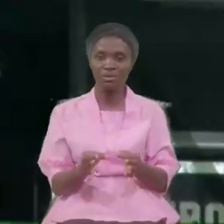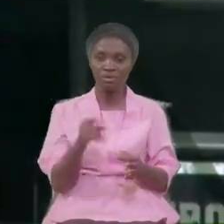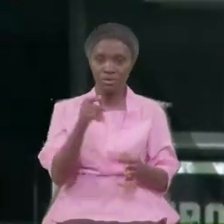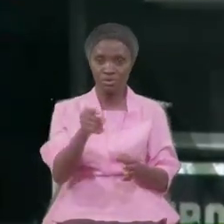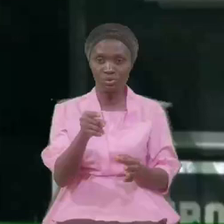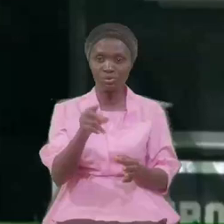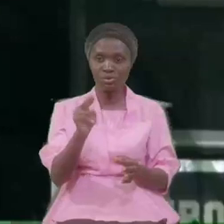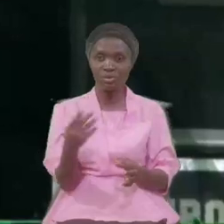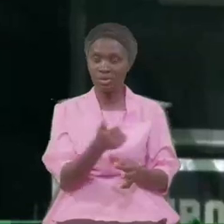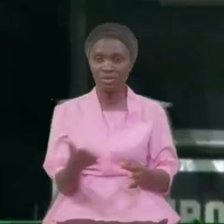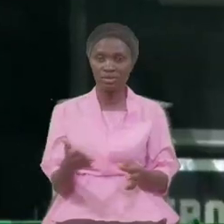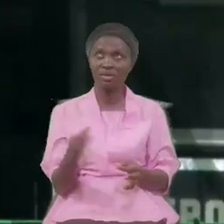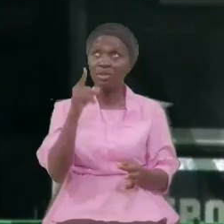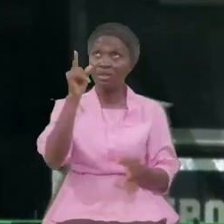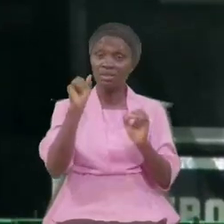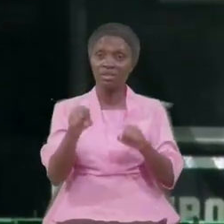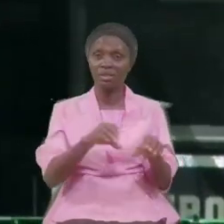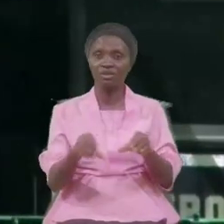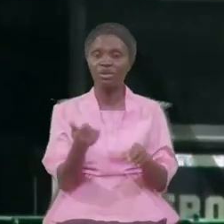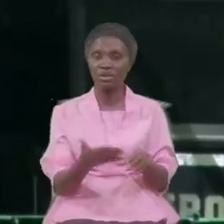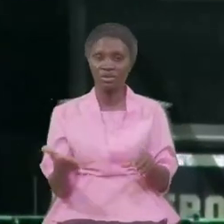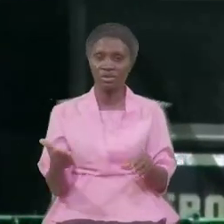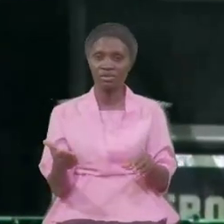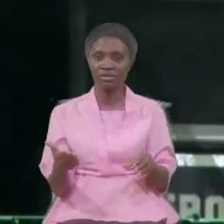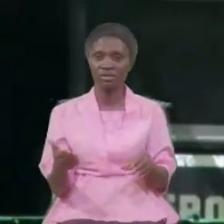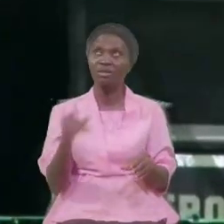Il peut tout guérir. Il peut.